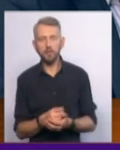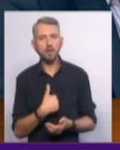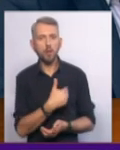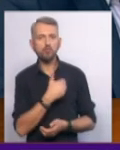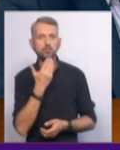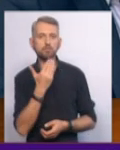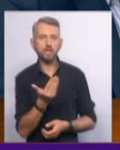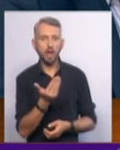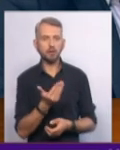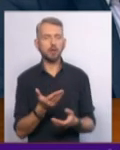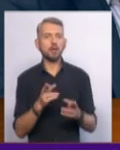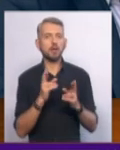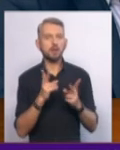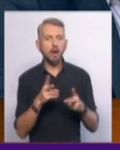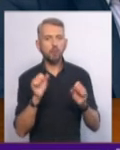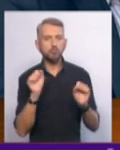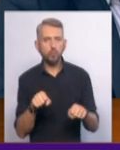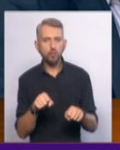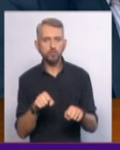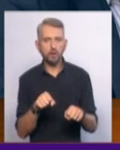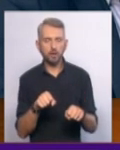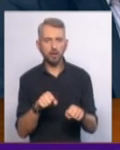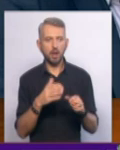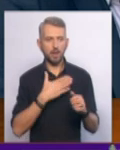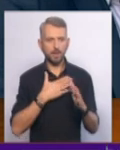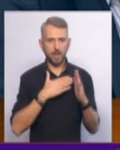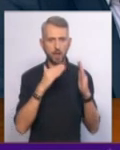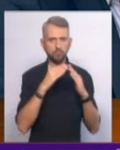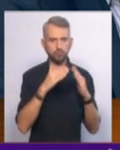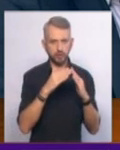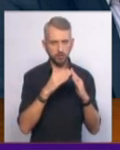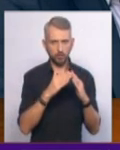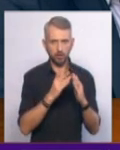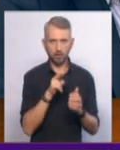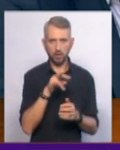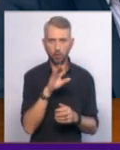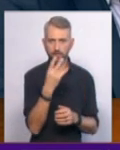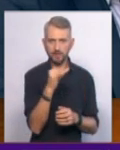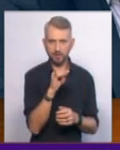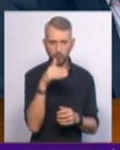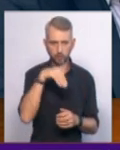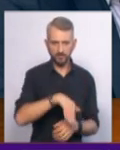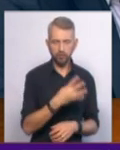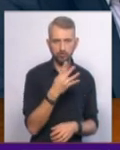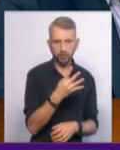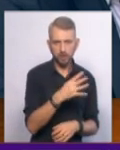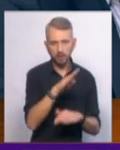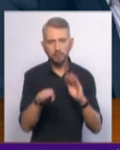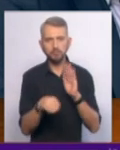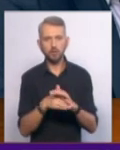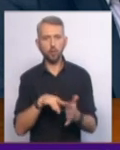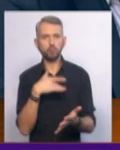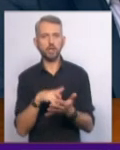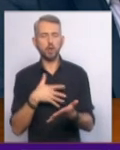спитати, яким чином можна перевести наш будинок на Плоському 4 в комунальну